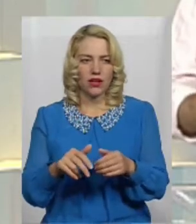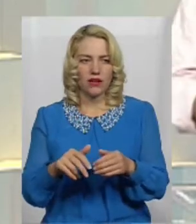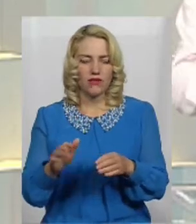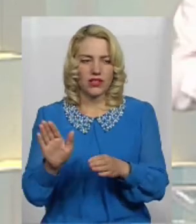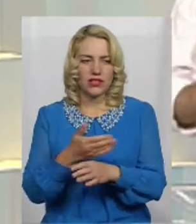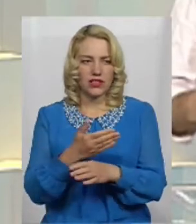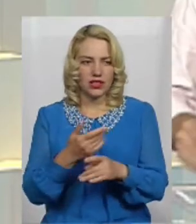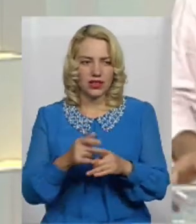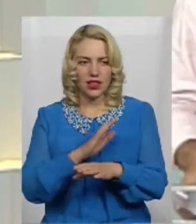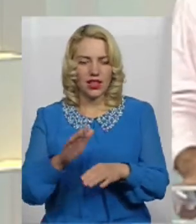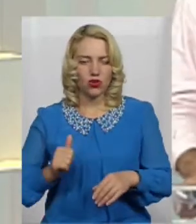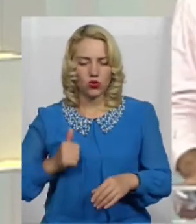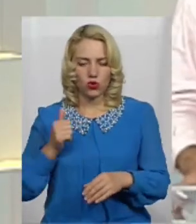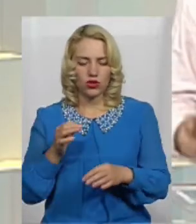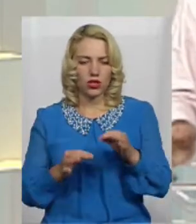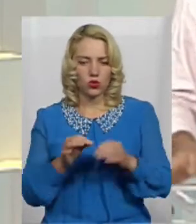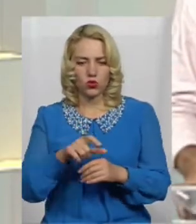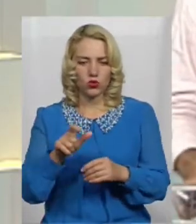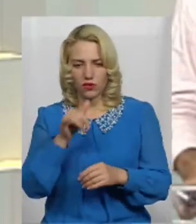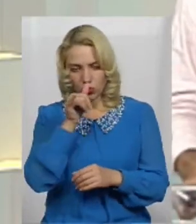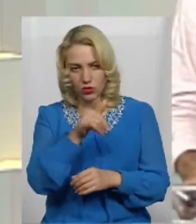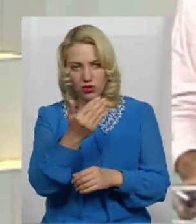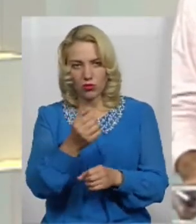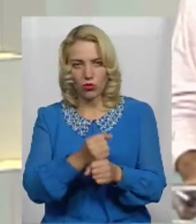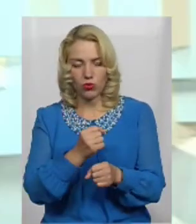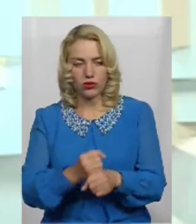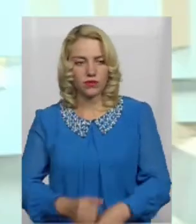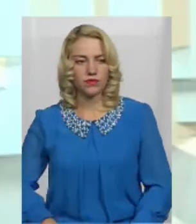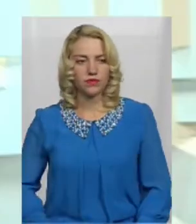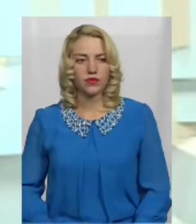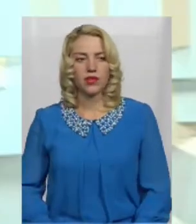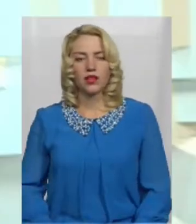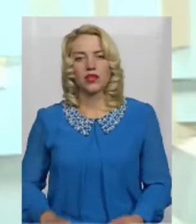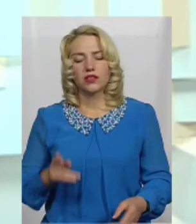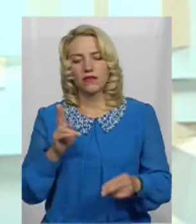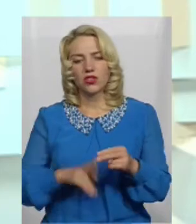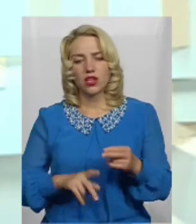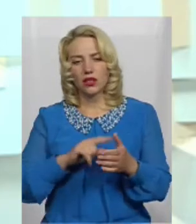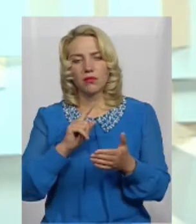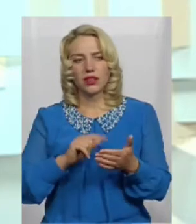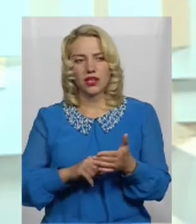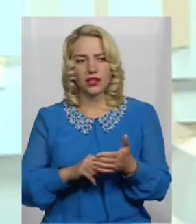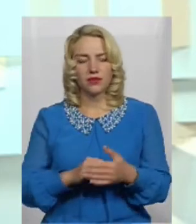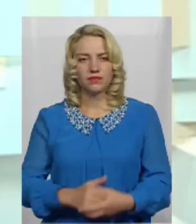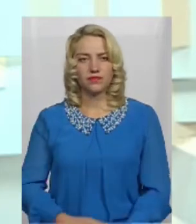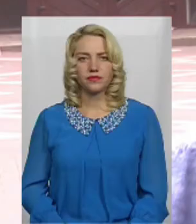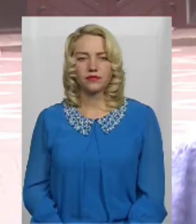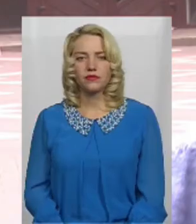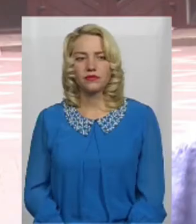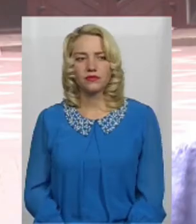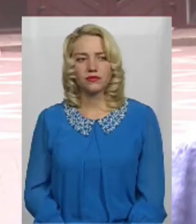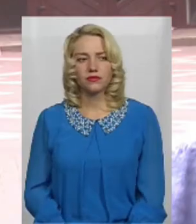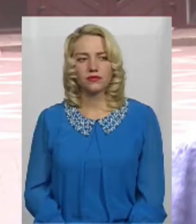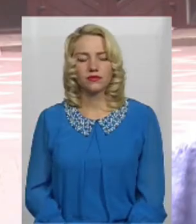недостойних суддів, не пустити їх в суддівське крісло, не дати їм суддівські мантії. І завершальне запитання від жителів округу, прошу.